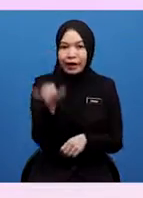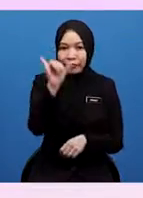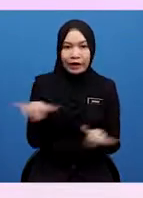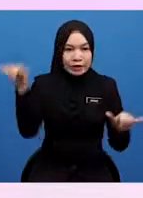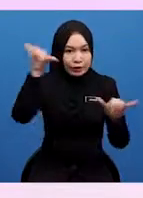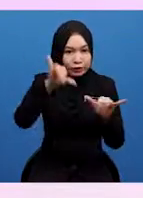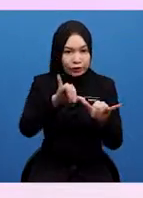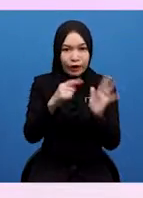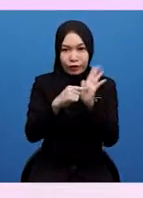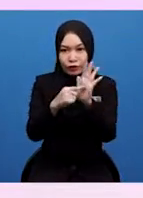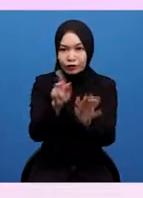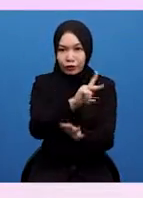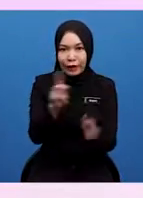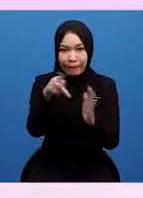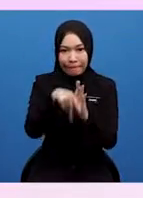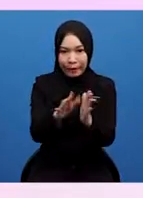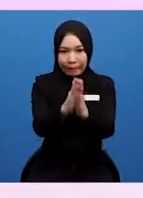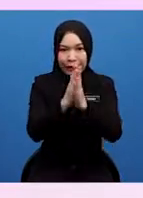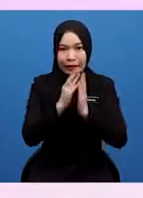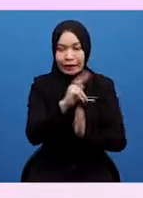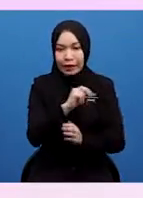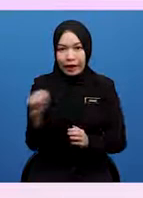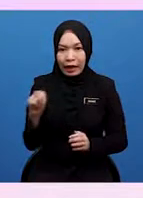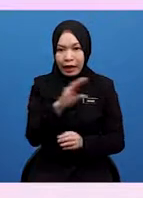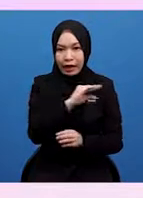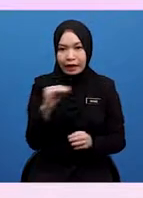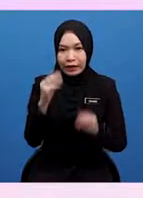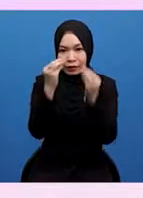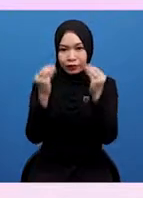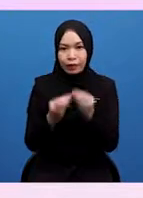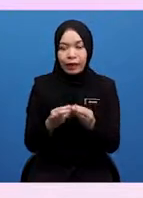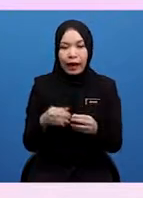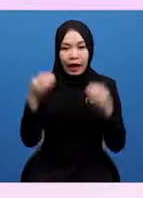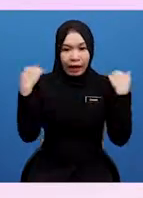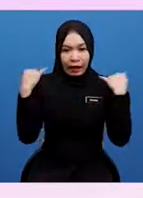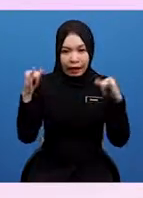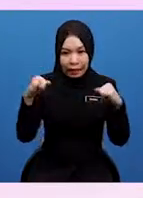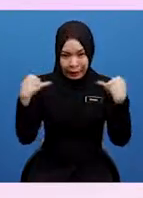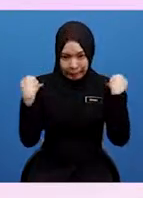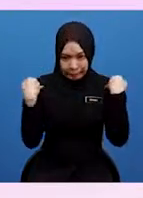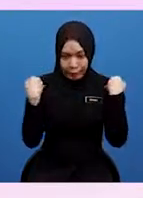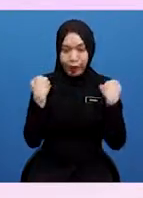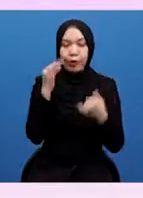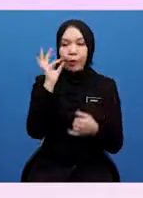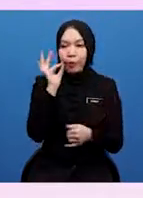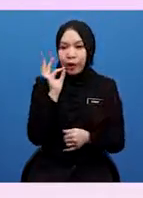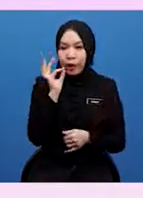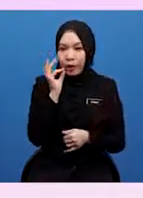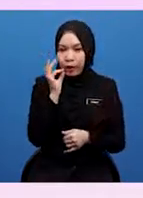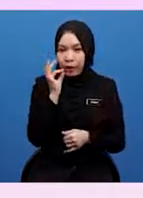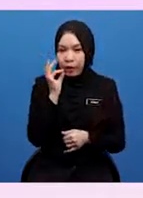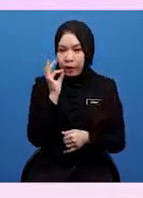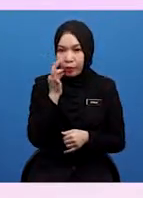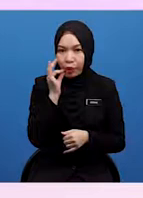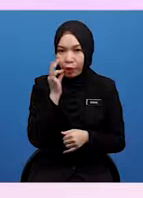menunjukkan permintaan dan nilai import buah-buahan tropika terpilih pada tahun